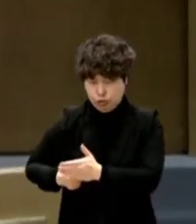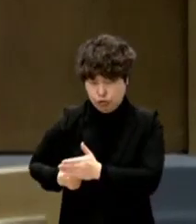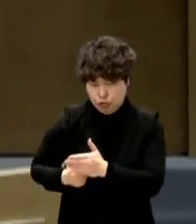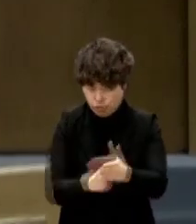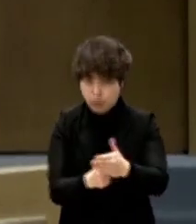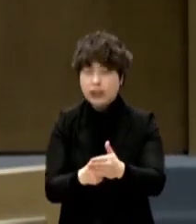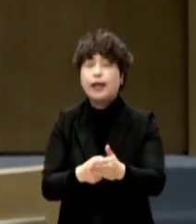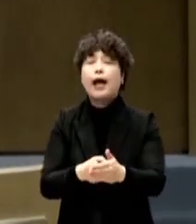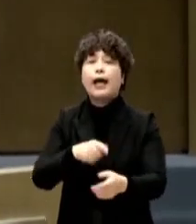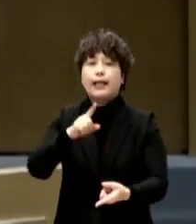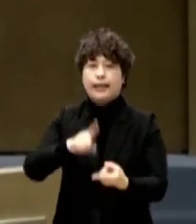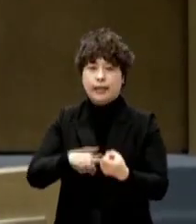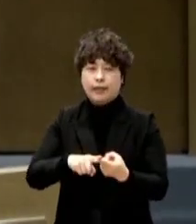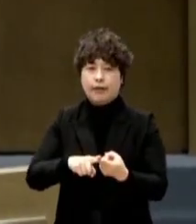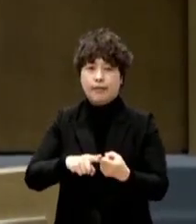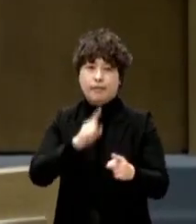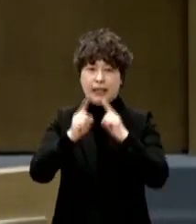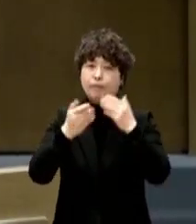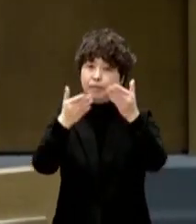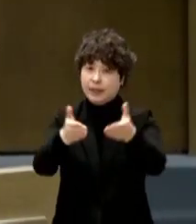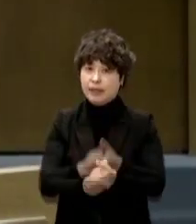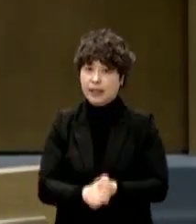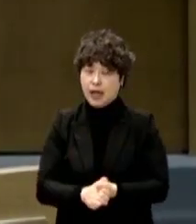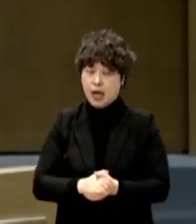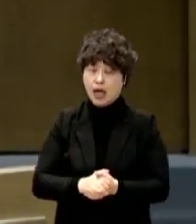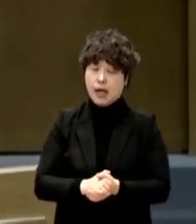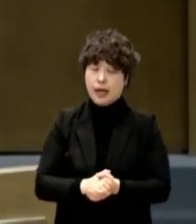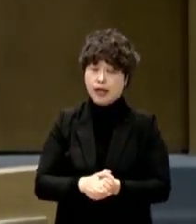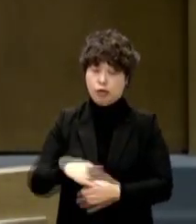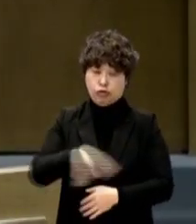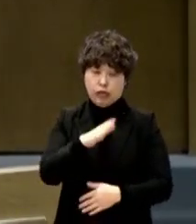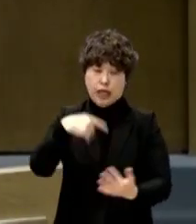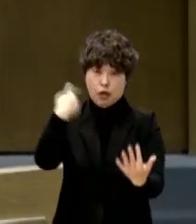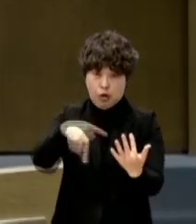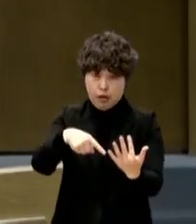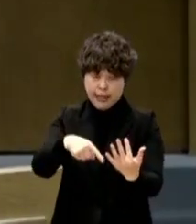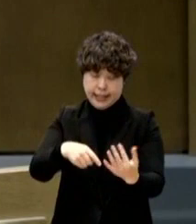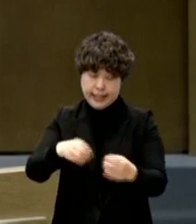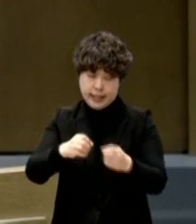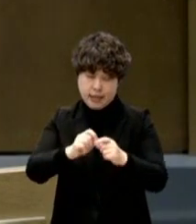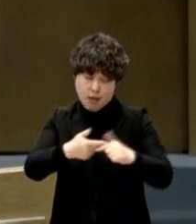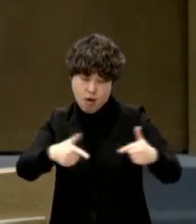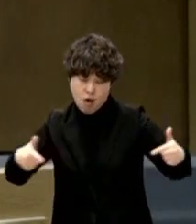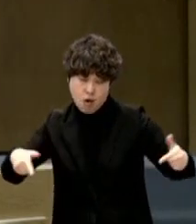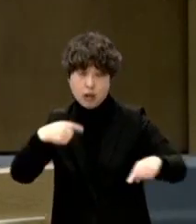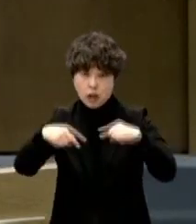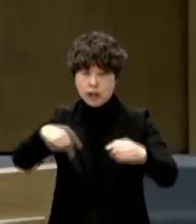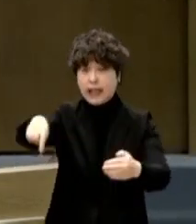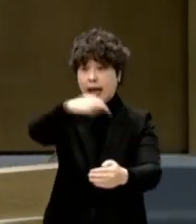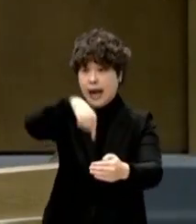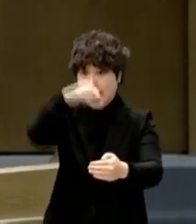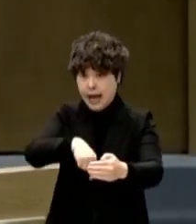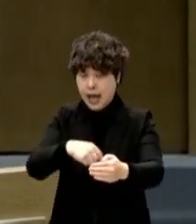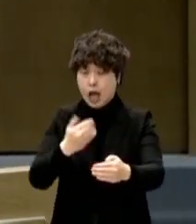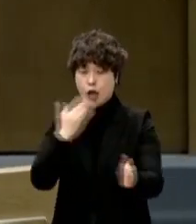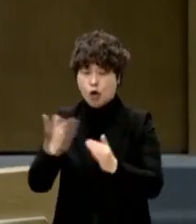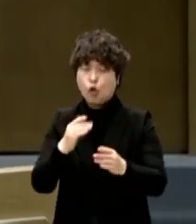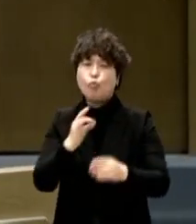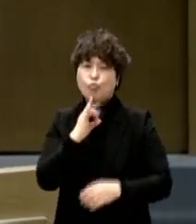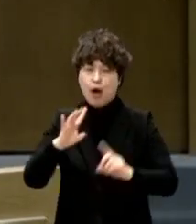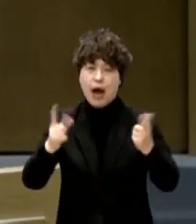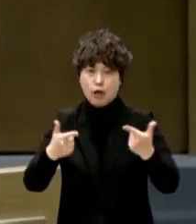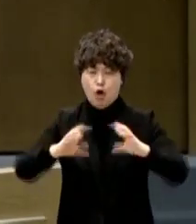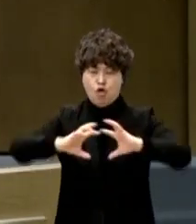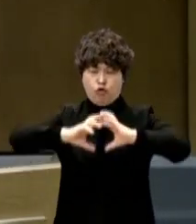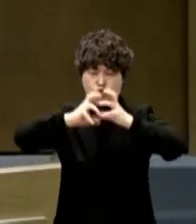추진해 나가겠다는 점을 말씀드립니다. 경기도교육청이 설계한 여러 정책 가운데에는 우리 경기도를 넘어서